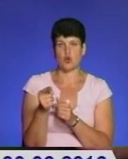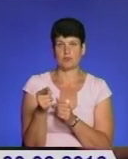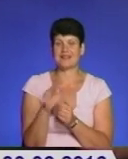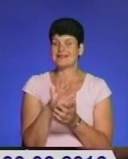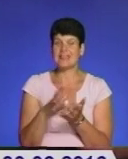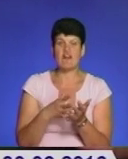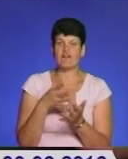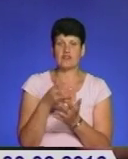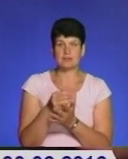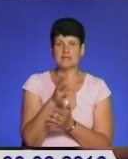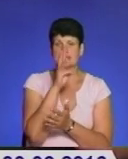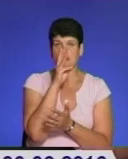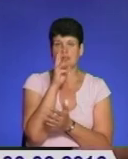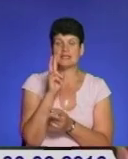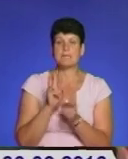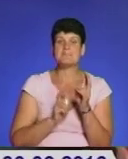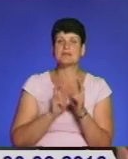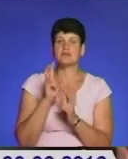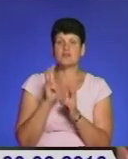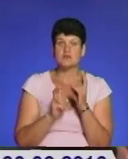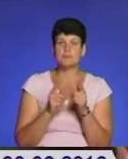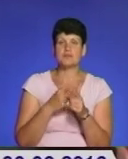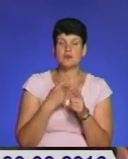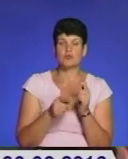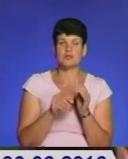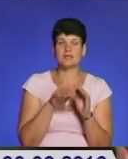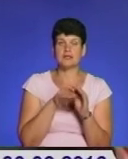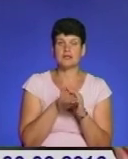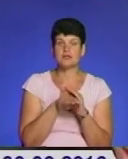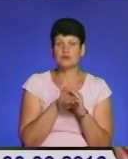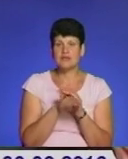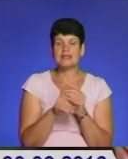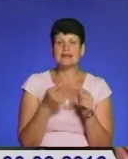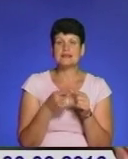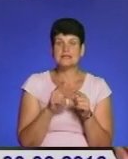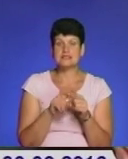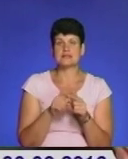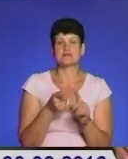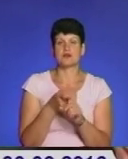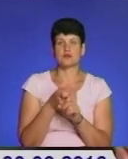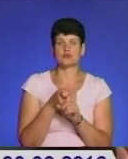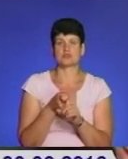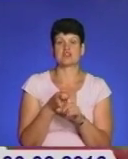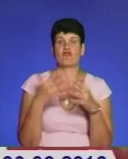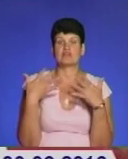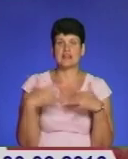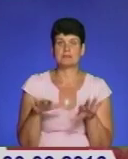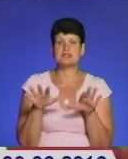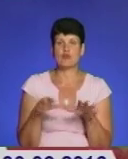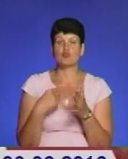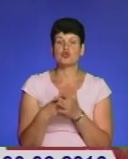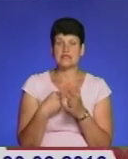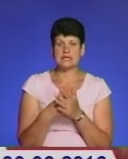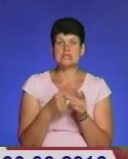Невиплата заробітної плати підприємствами або ж її приховування призводить до значних фінансових втрат місцевими бюджетами. За